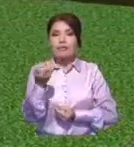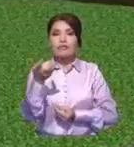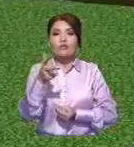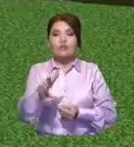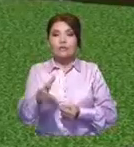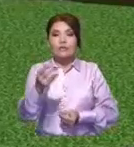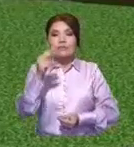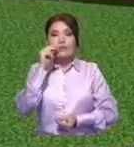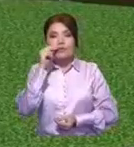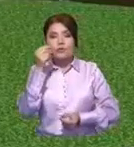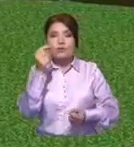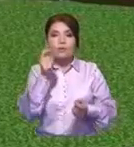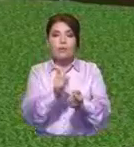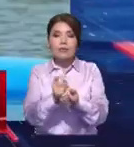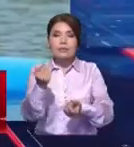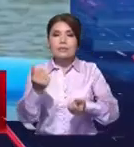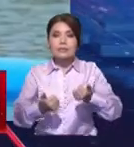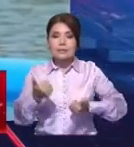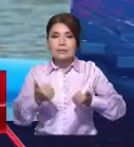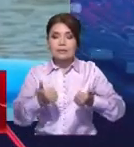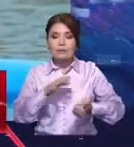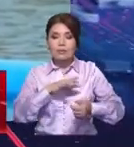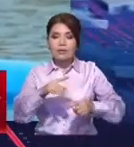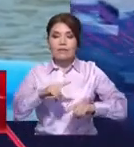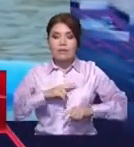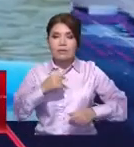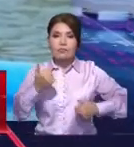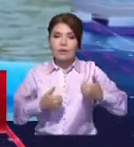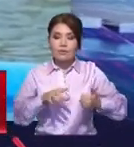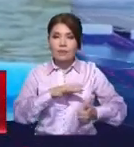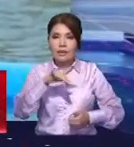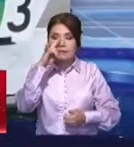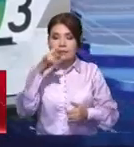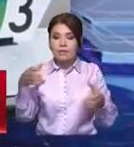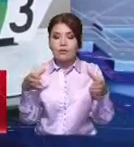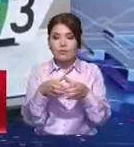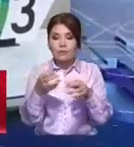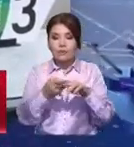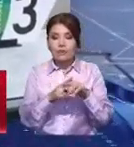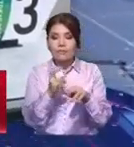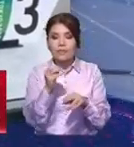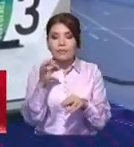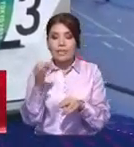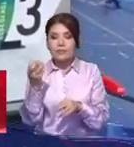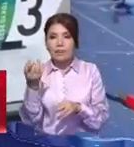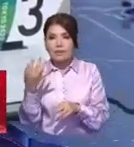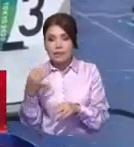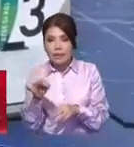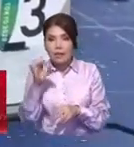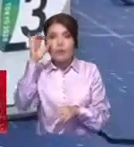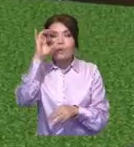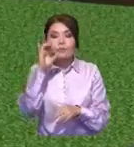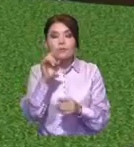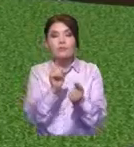ерлер арасында пара каноэ есуден финалдық жарыс өтті. Қазақстан құрамасының өкілі Бибар Спатай өзбекстандық